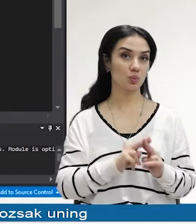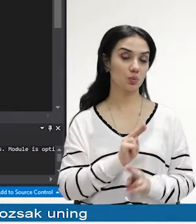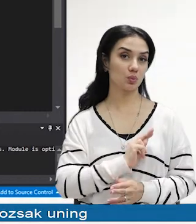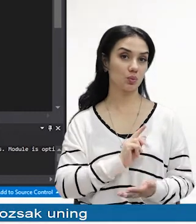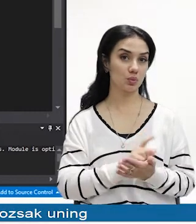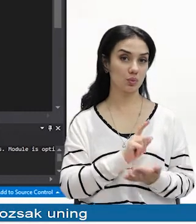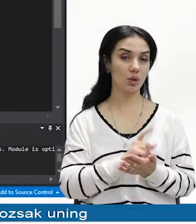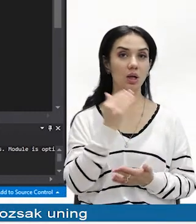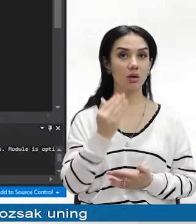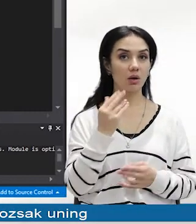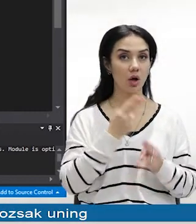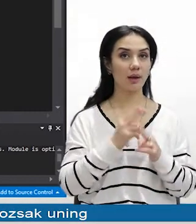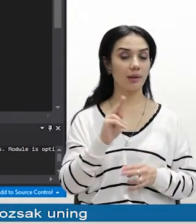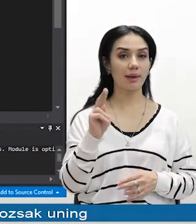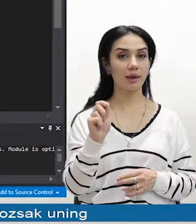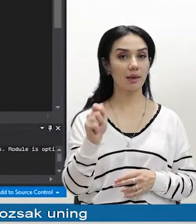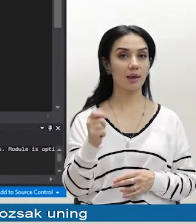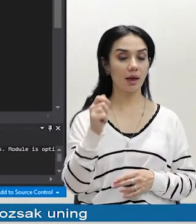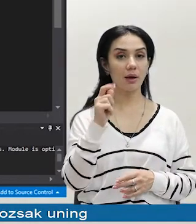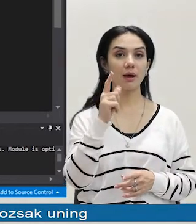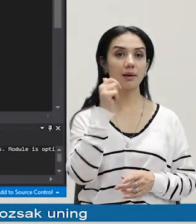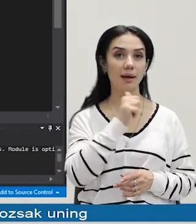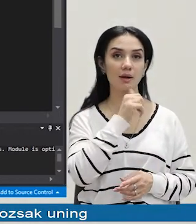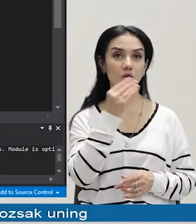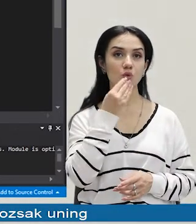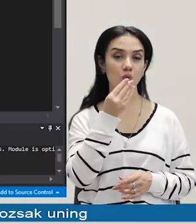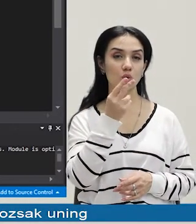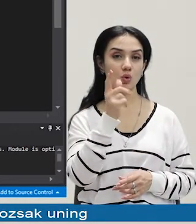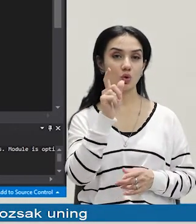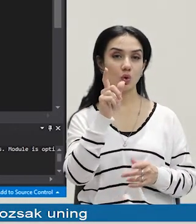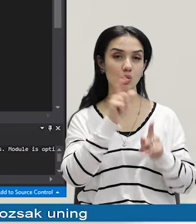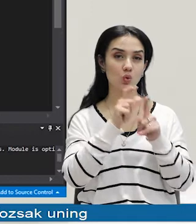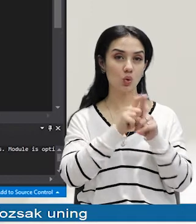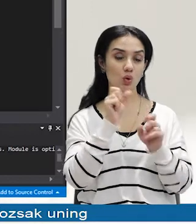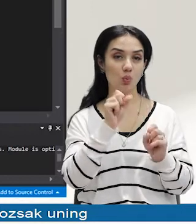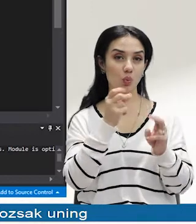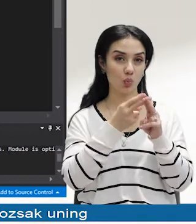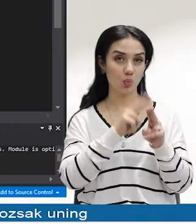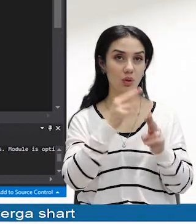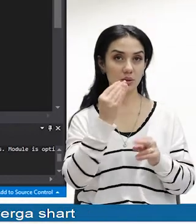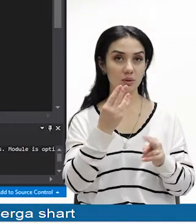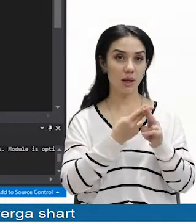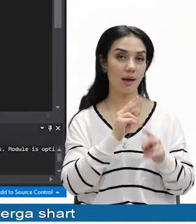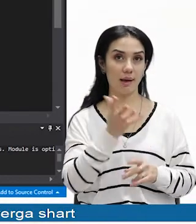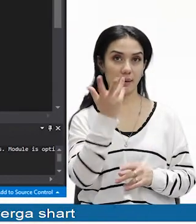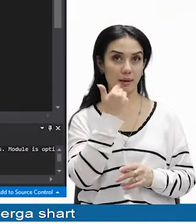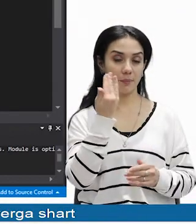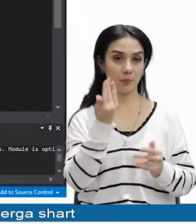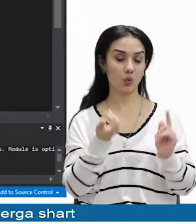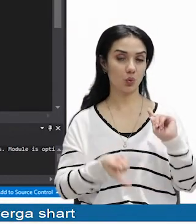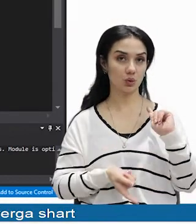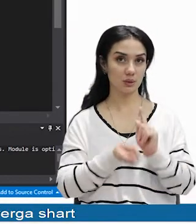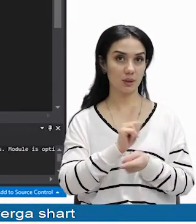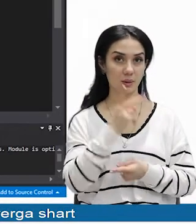o'zini C# dasturlashtirishning kalit so'zi bo'lganligi tufayli if deb yozsak, o'sha rangi o'zgaryapti.